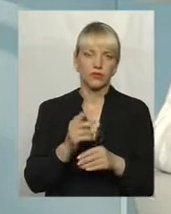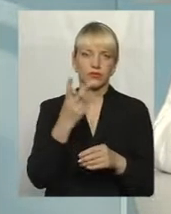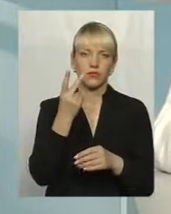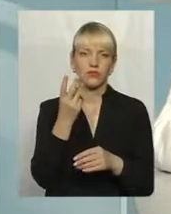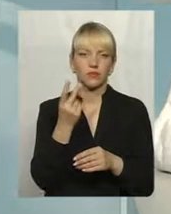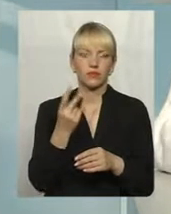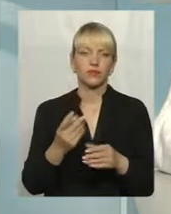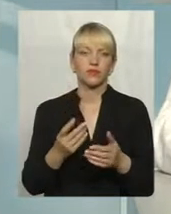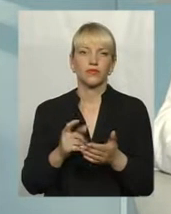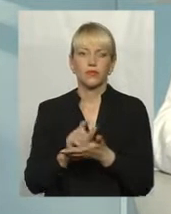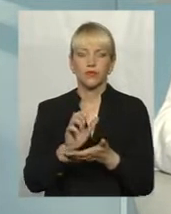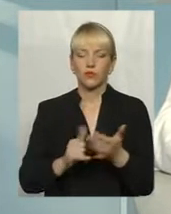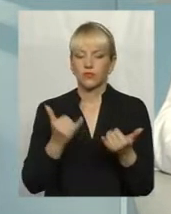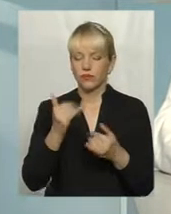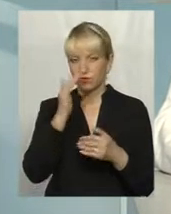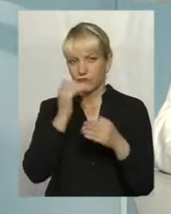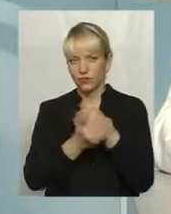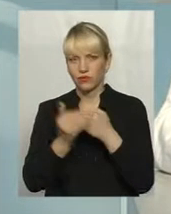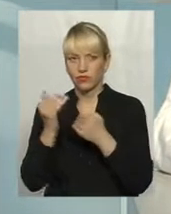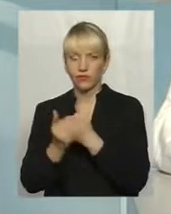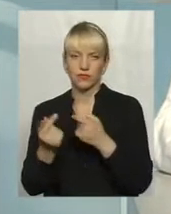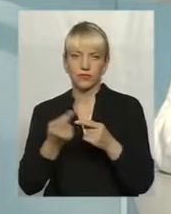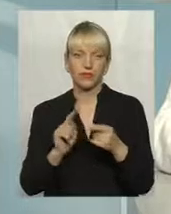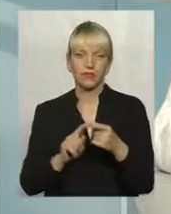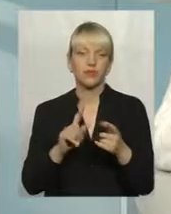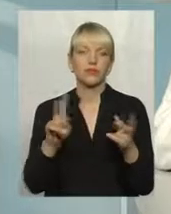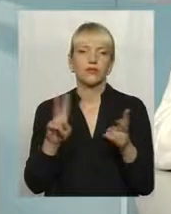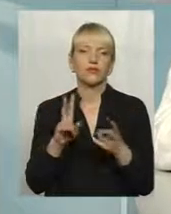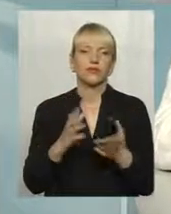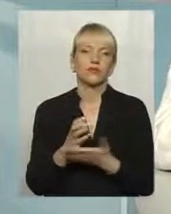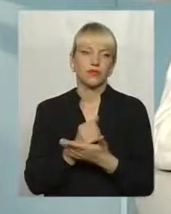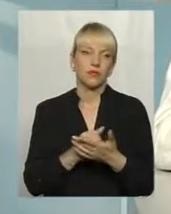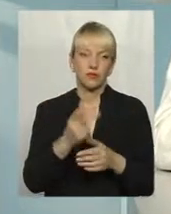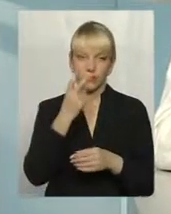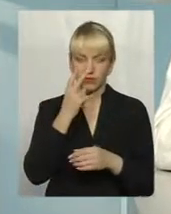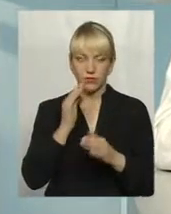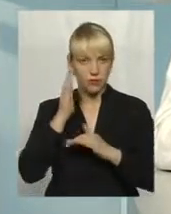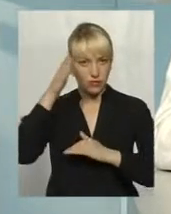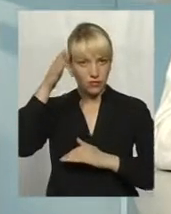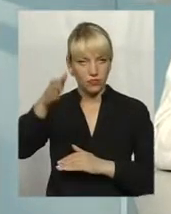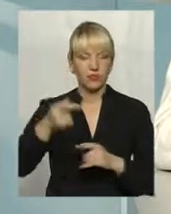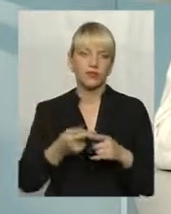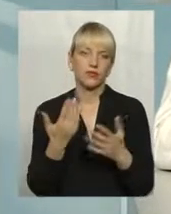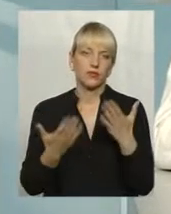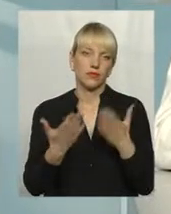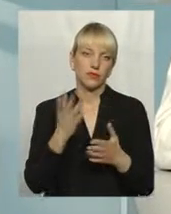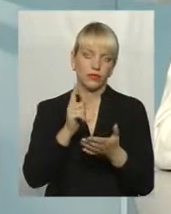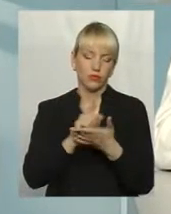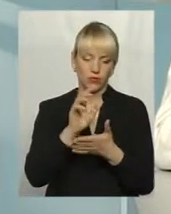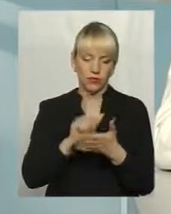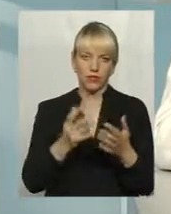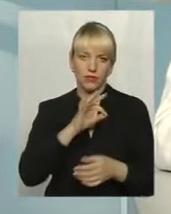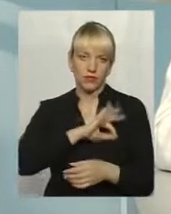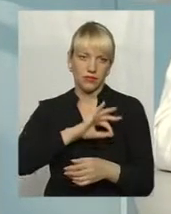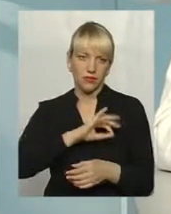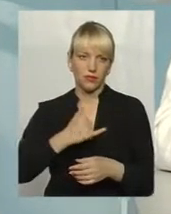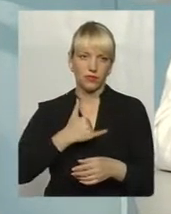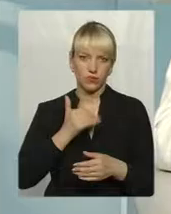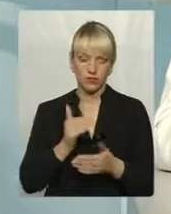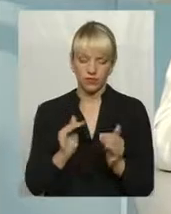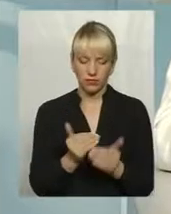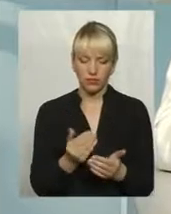сьогодні починають не показувати той урожай, який вони збирають. Тобто, дивлячись в майбутнє, якщо буде податок на прибуток, у мене менше